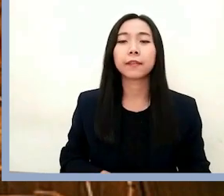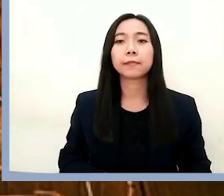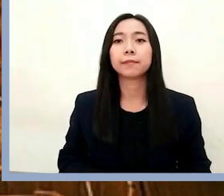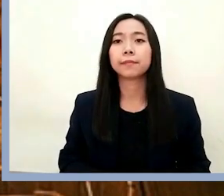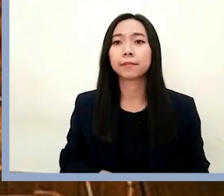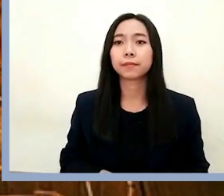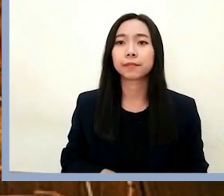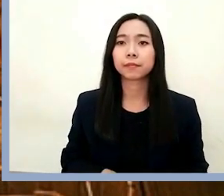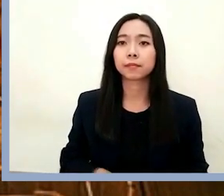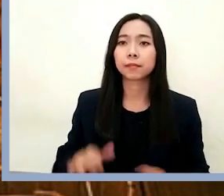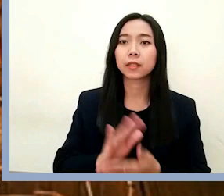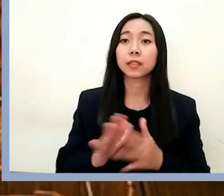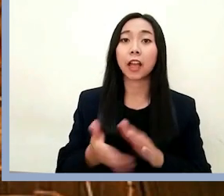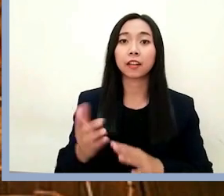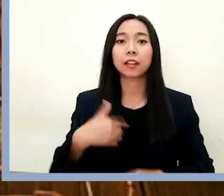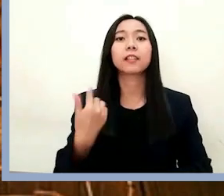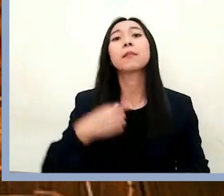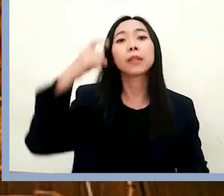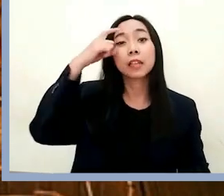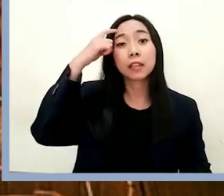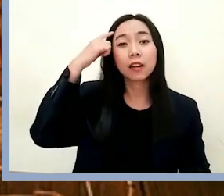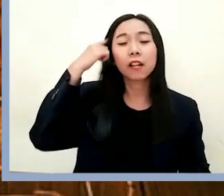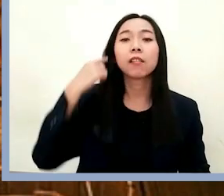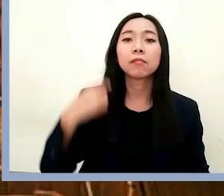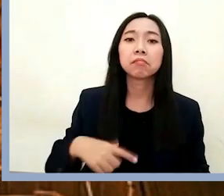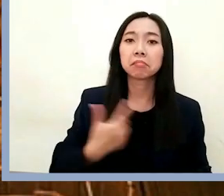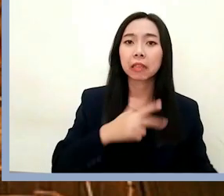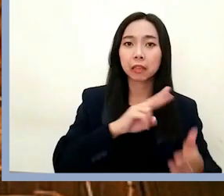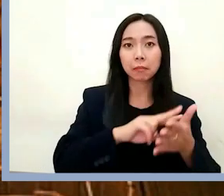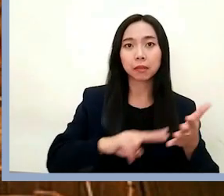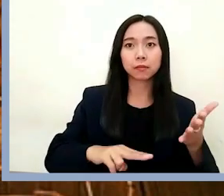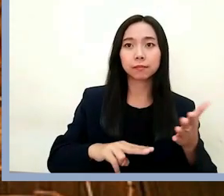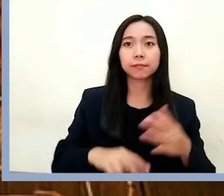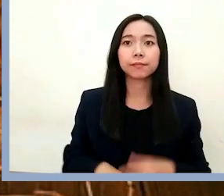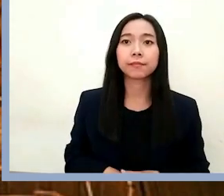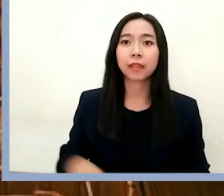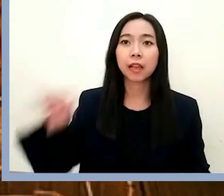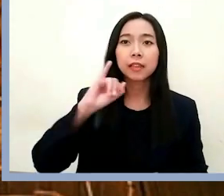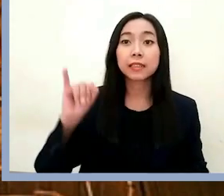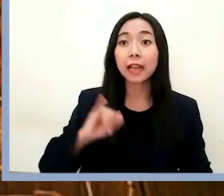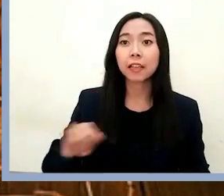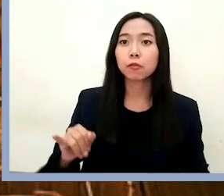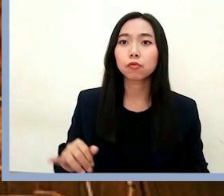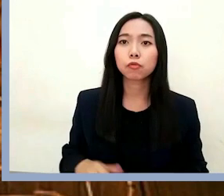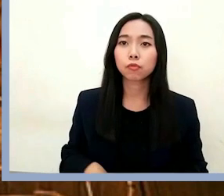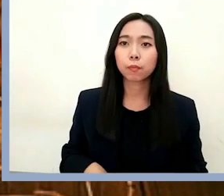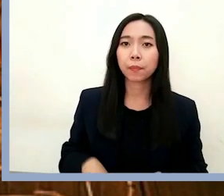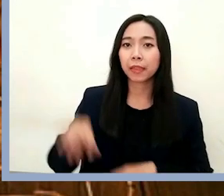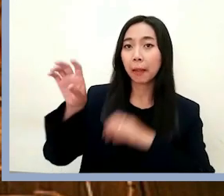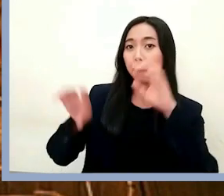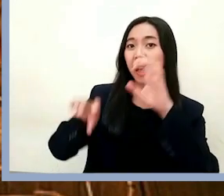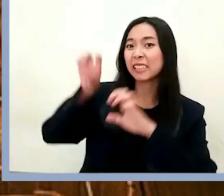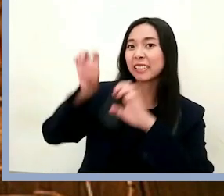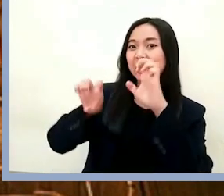selama ini kita membayangkan ketika kita membaca narasi dari Zakheus yang naik pohon ara